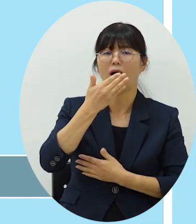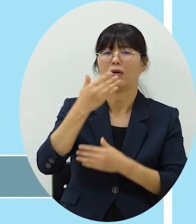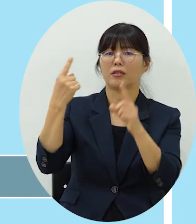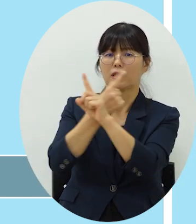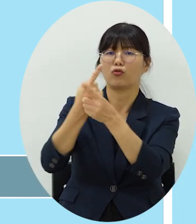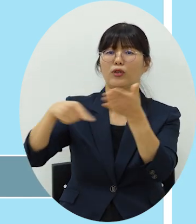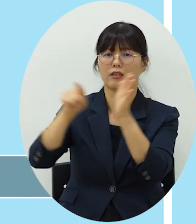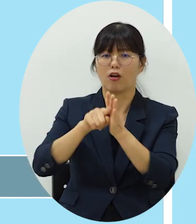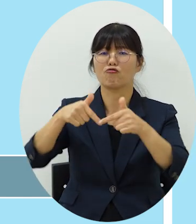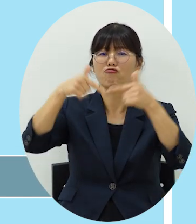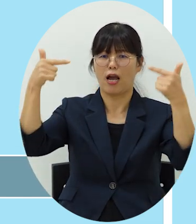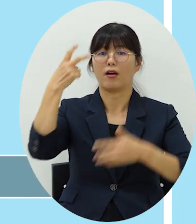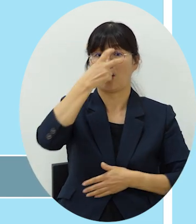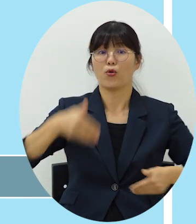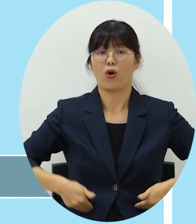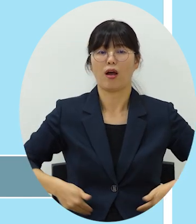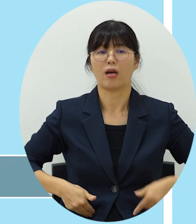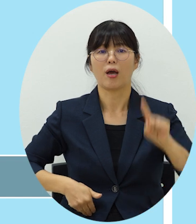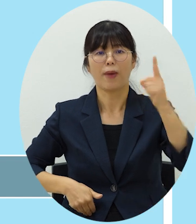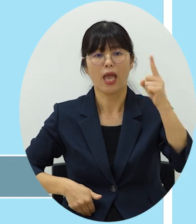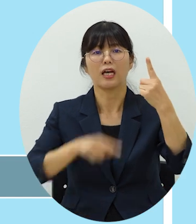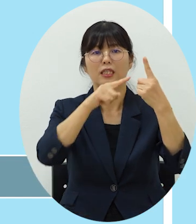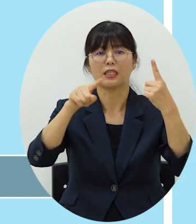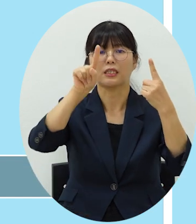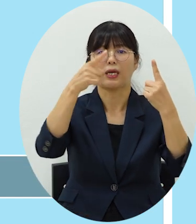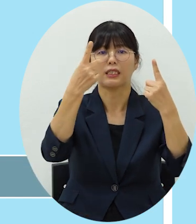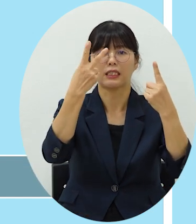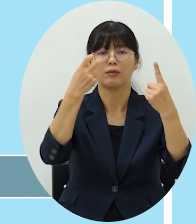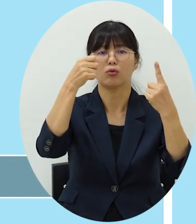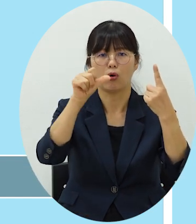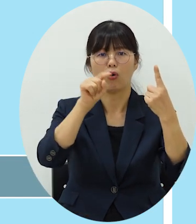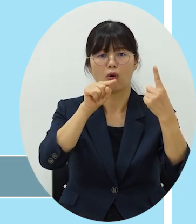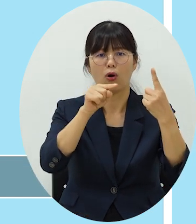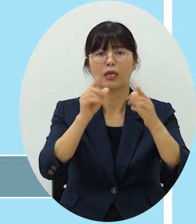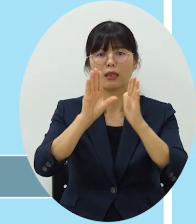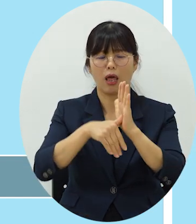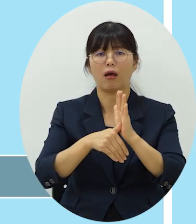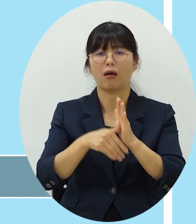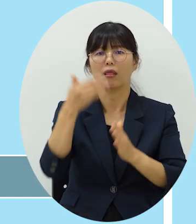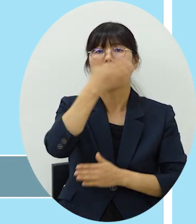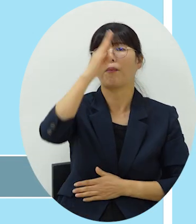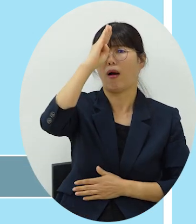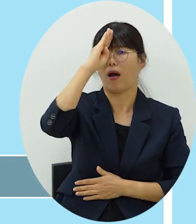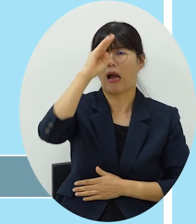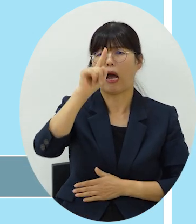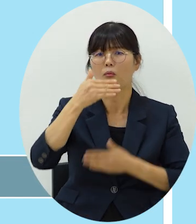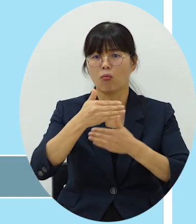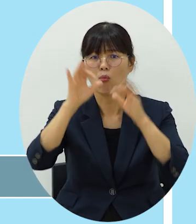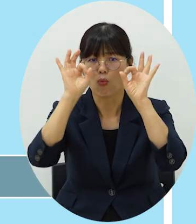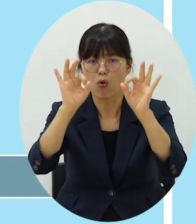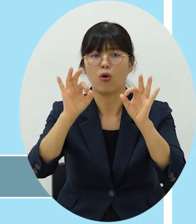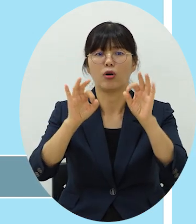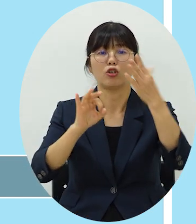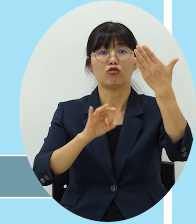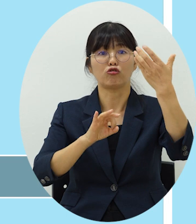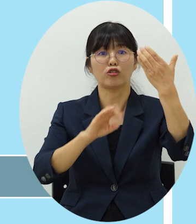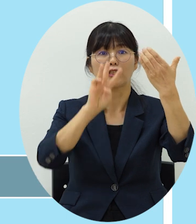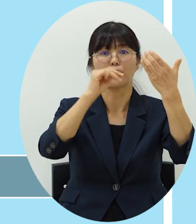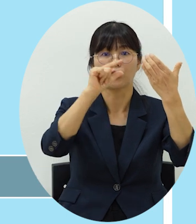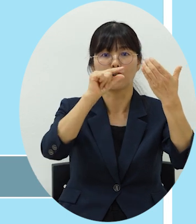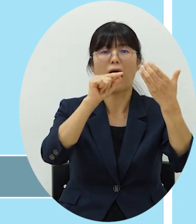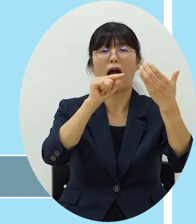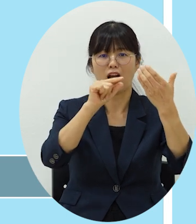추가 검사가 필요하며, 100에서 125 사이일 때는 당뇨병 전 단계로 보며 99 이하일